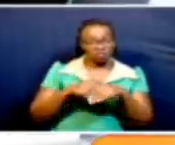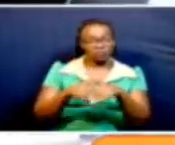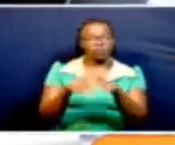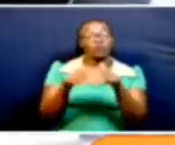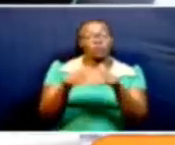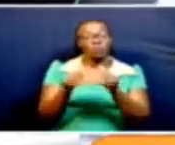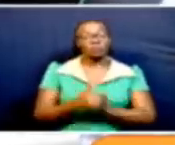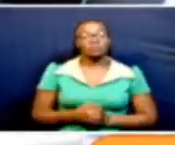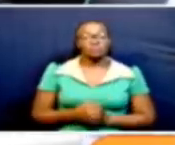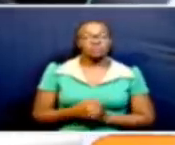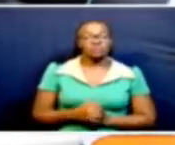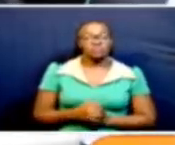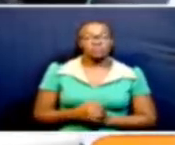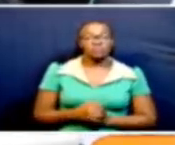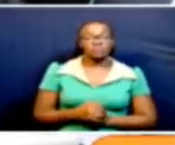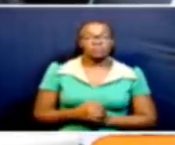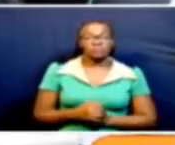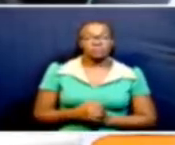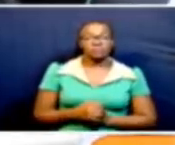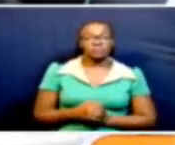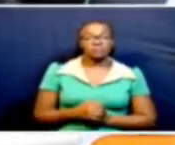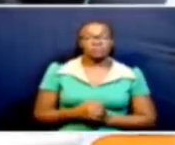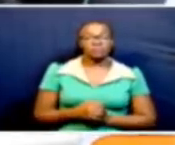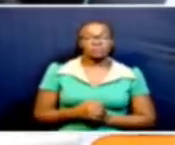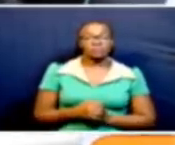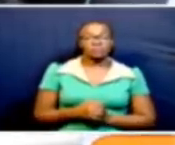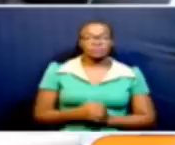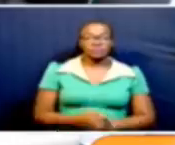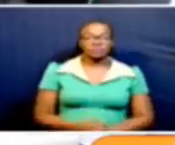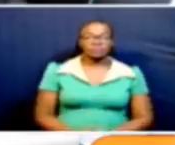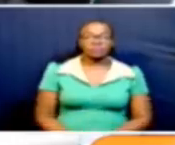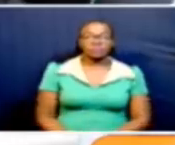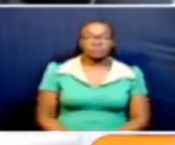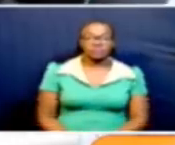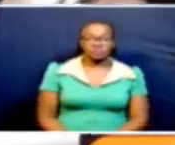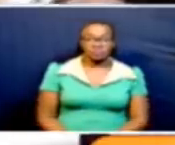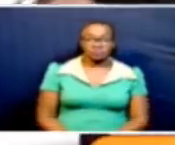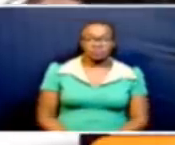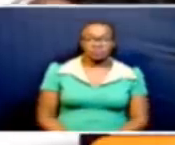zimezingatiwa. Gatete Njoroge, Citizen Nipashe.